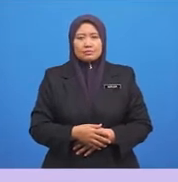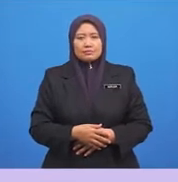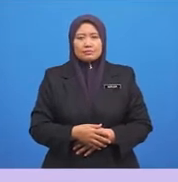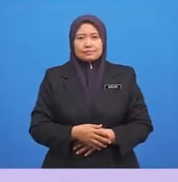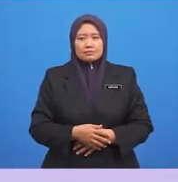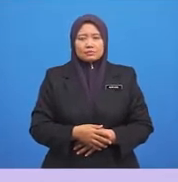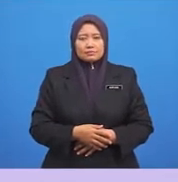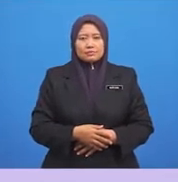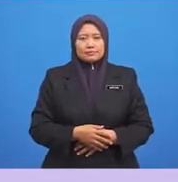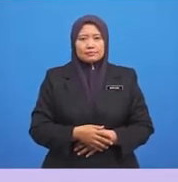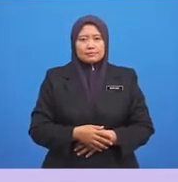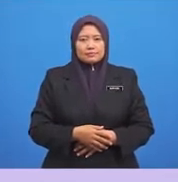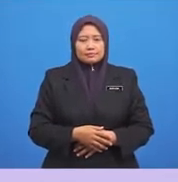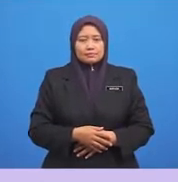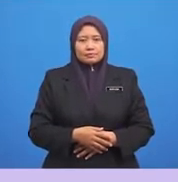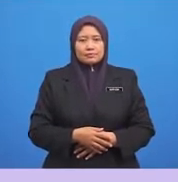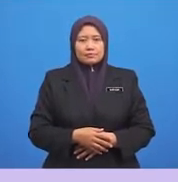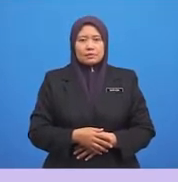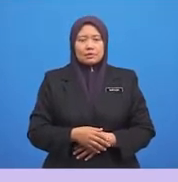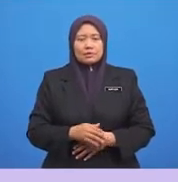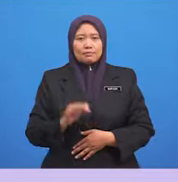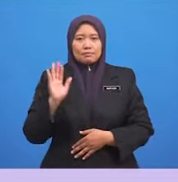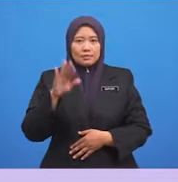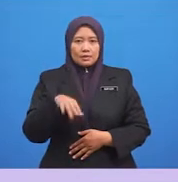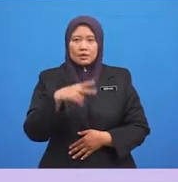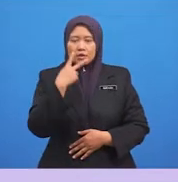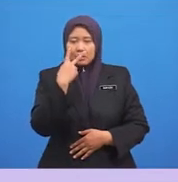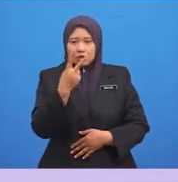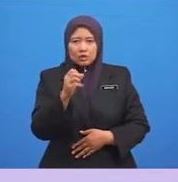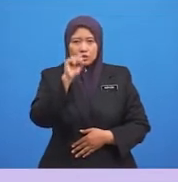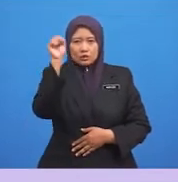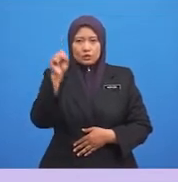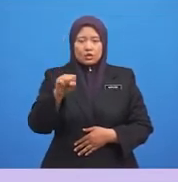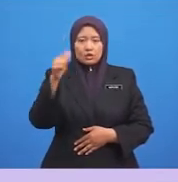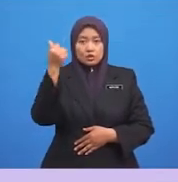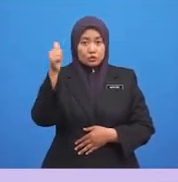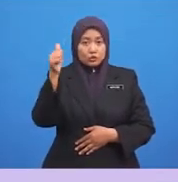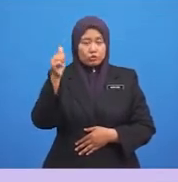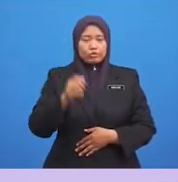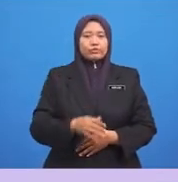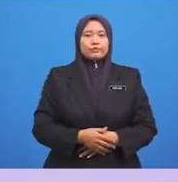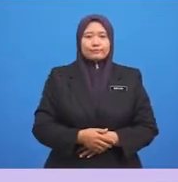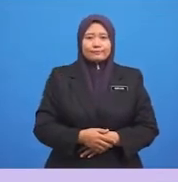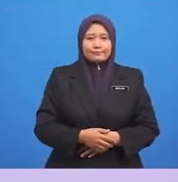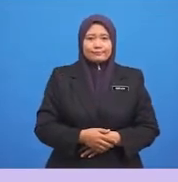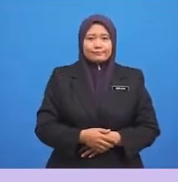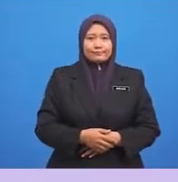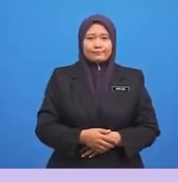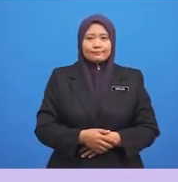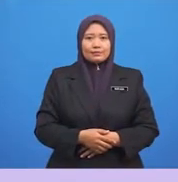pandai. Sekarang, mari sama-sama kita lihat soalan ke-10 pula.